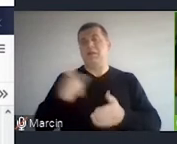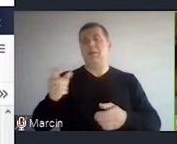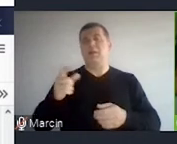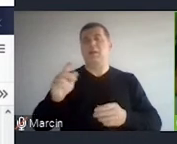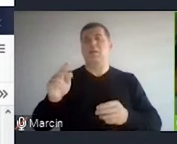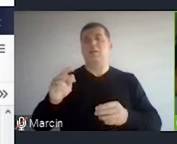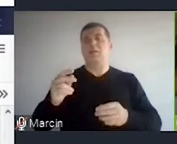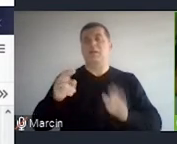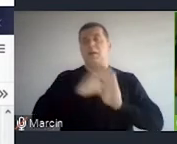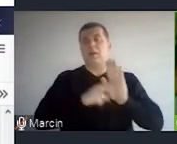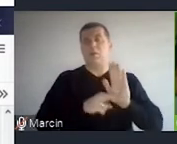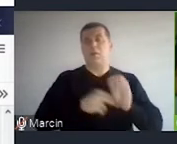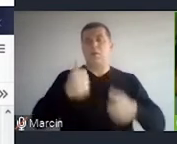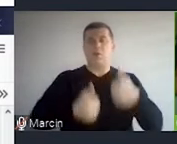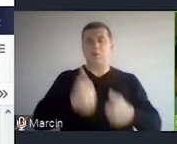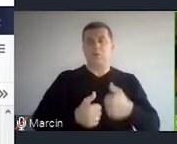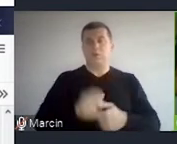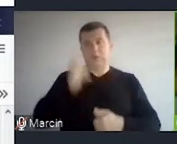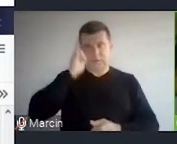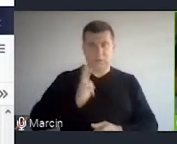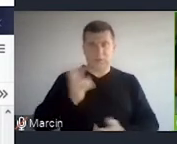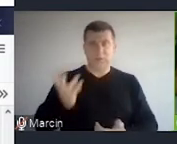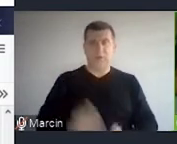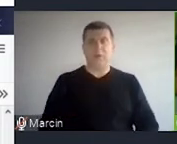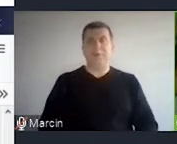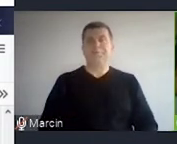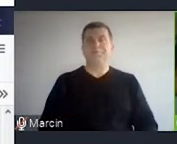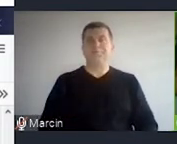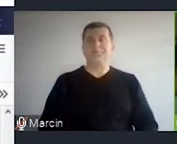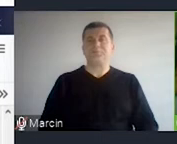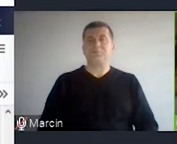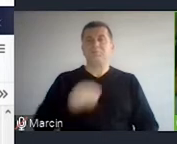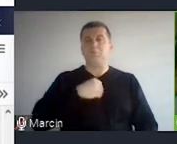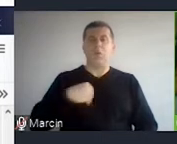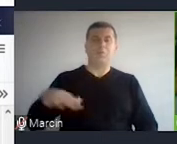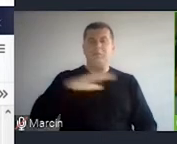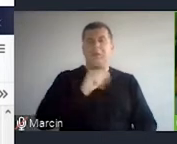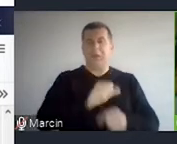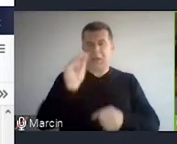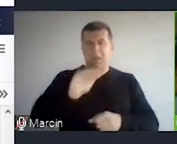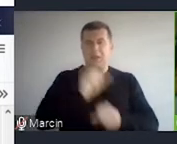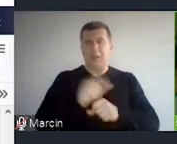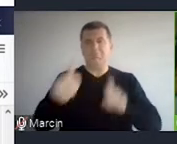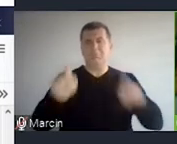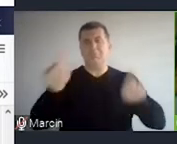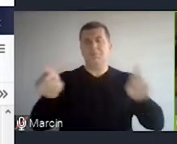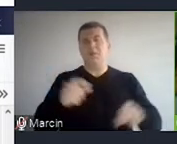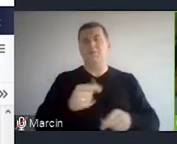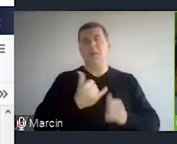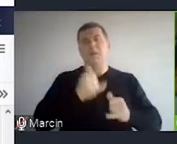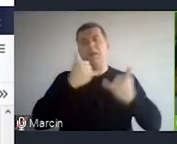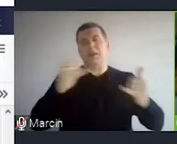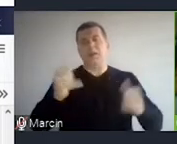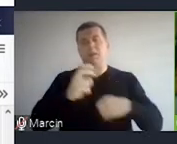narzuca w regulaminie konkursu instytucja. W kraju zdarzają się jeszcze jednostki na innego rodzaju